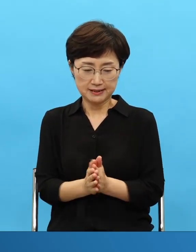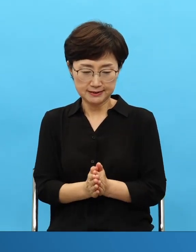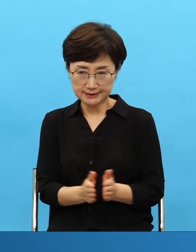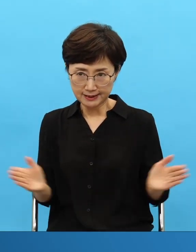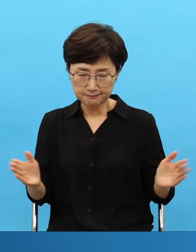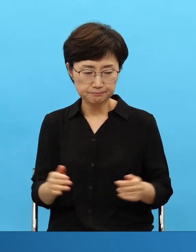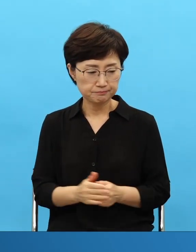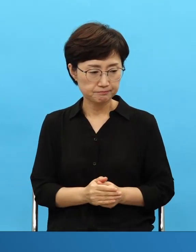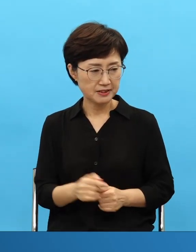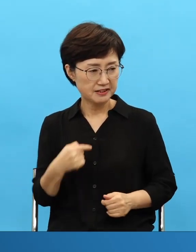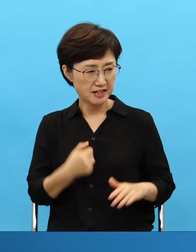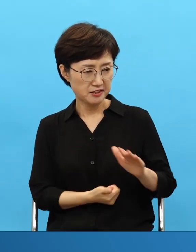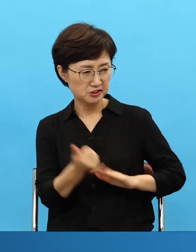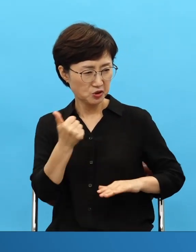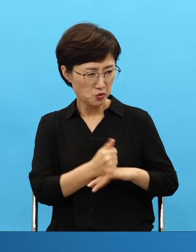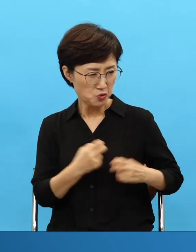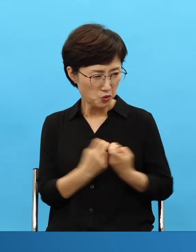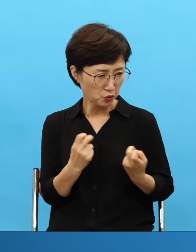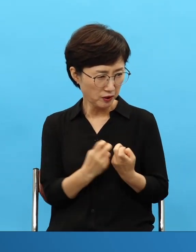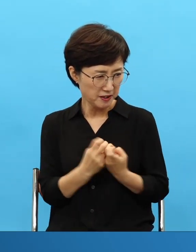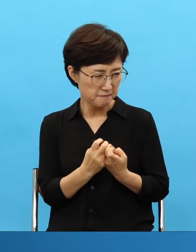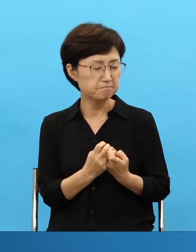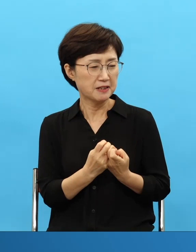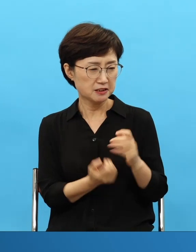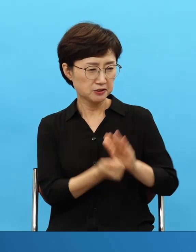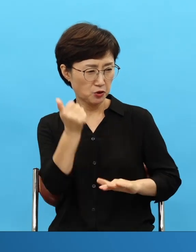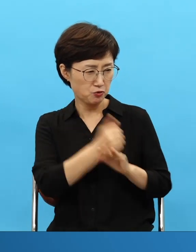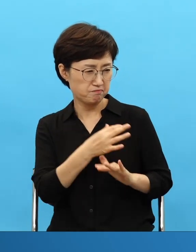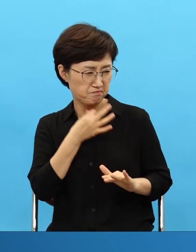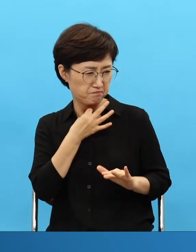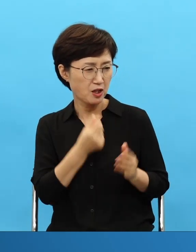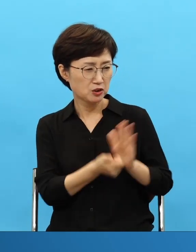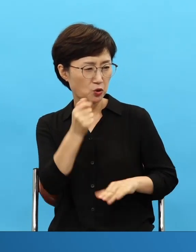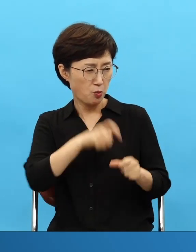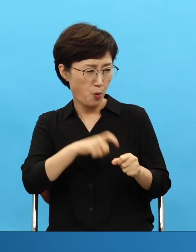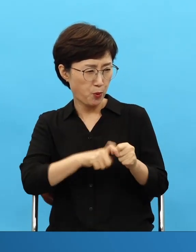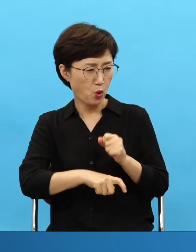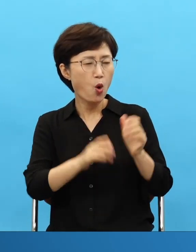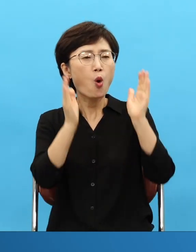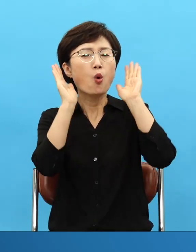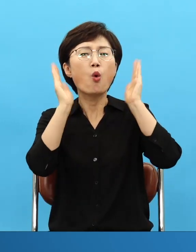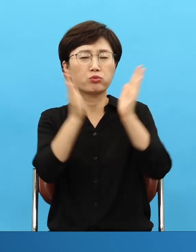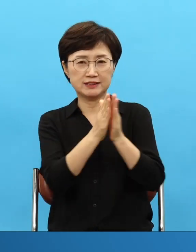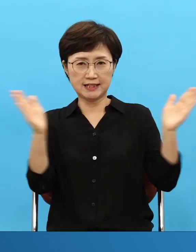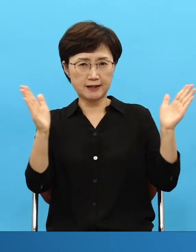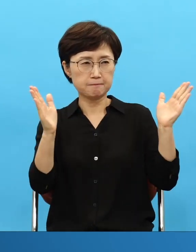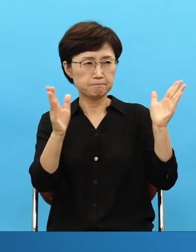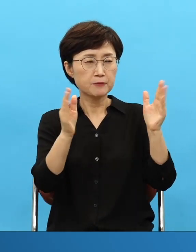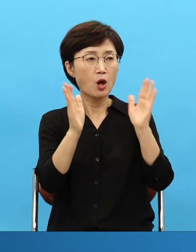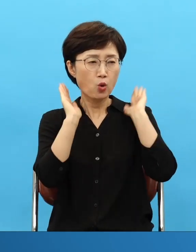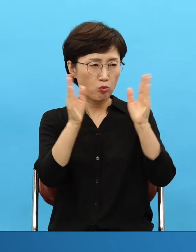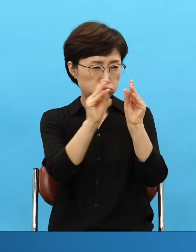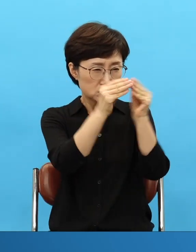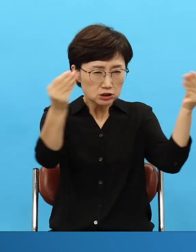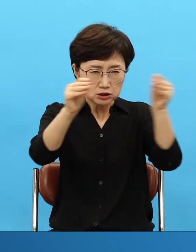어떻게 하면 성공하느냐에 대해 공부를 하기 시작했어요. I began to study how it is that I can attain success. 그런데